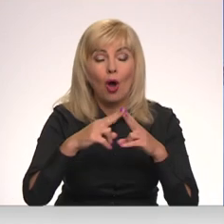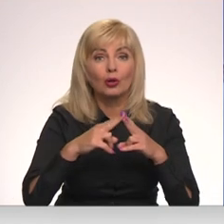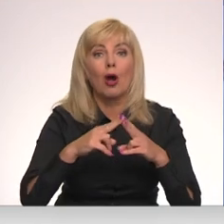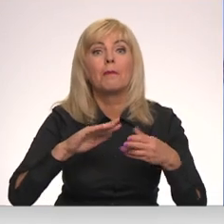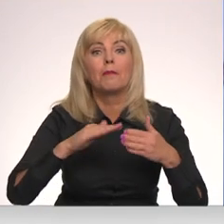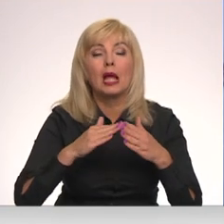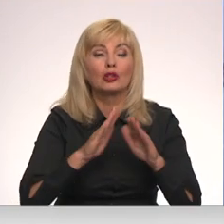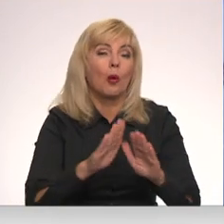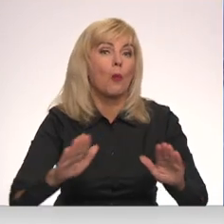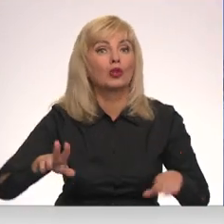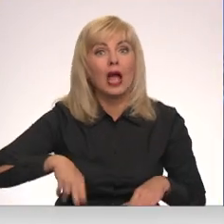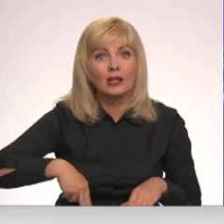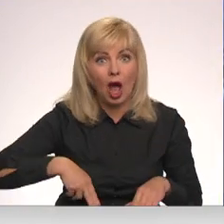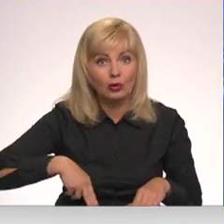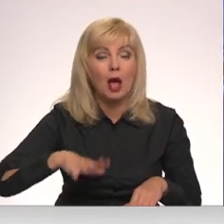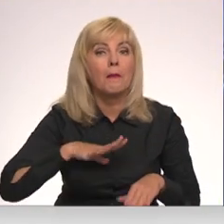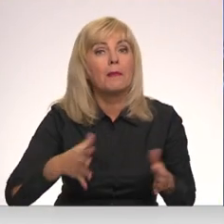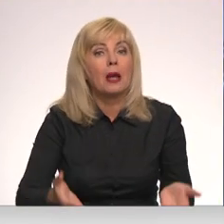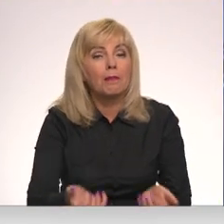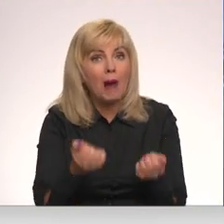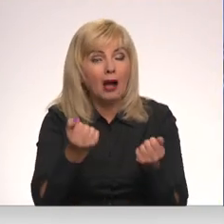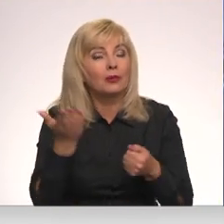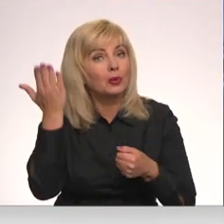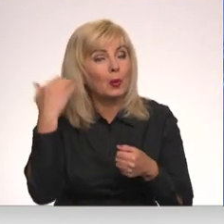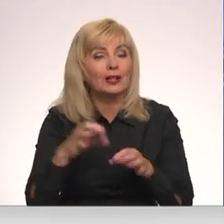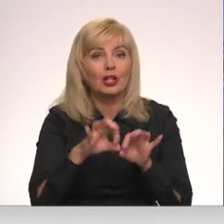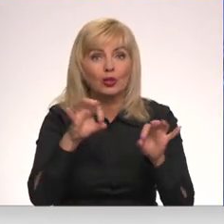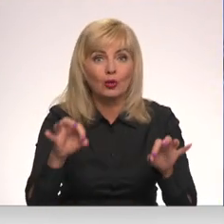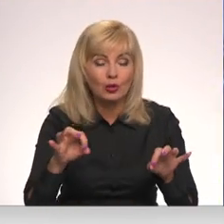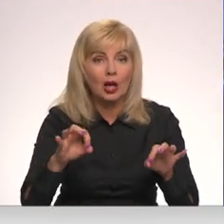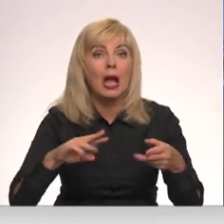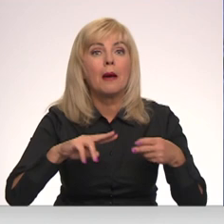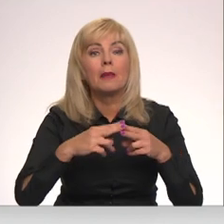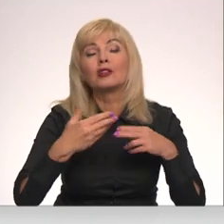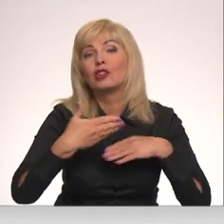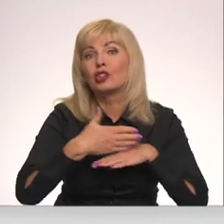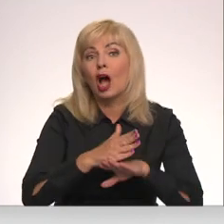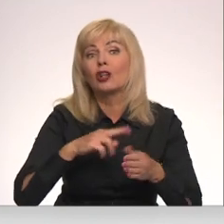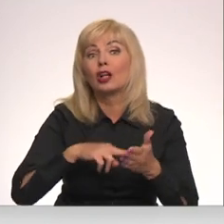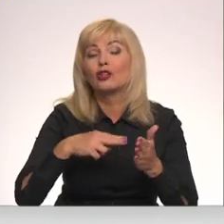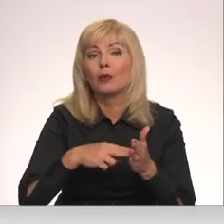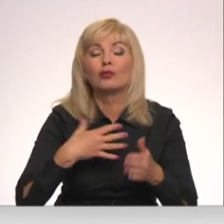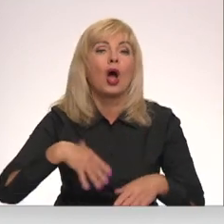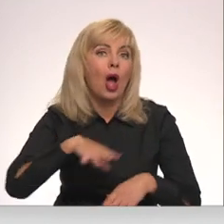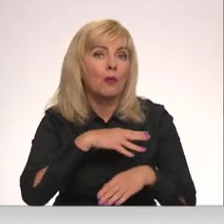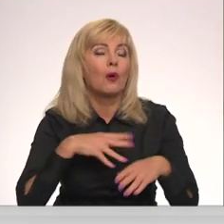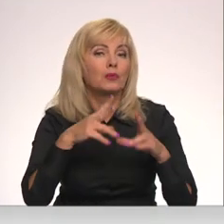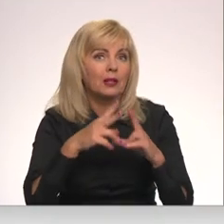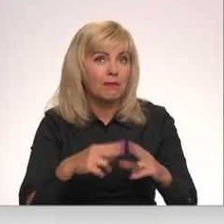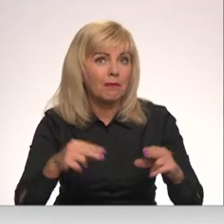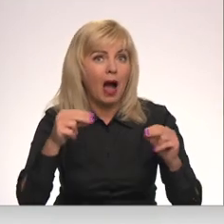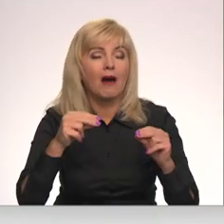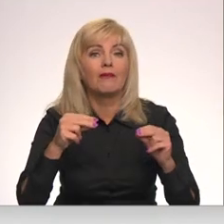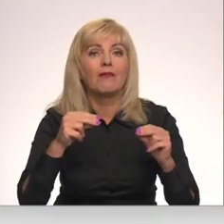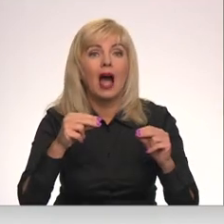muzeja direktoru. Tādējādi tā tika paglābta no jau uzsāktajiem pils sadalīšanas plāniem. Mums paveicās, ka vesela